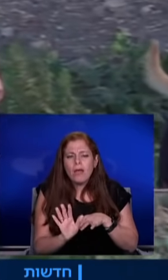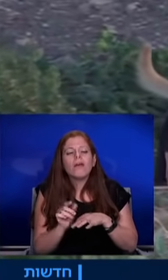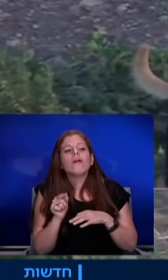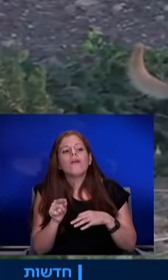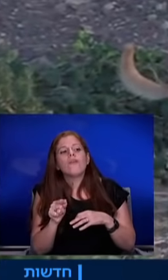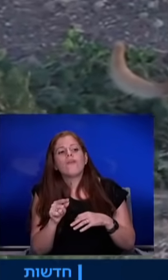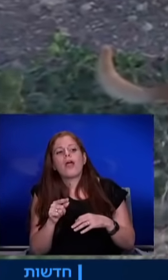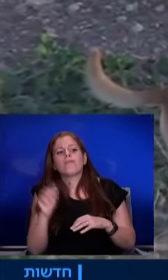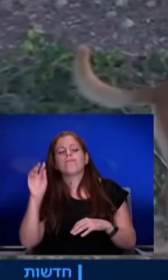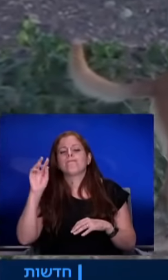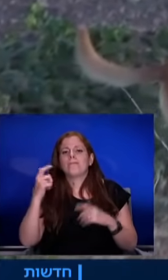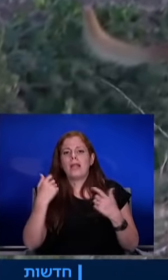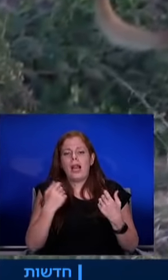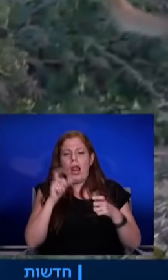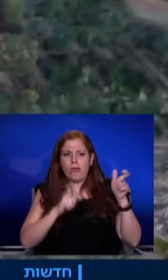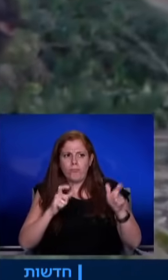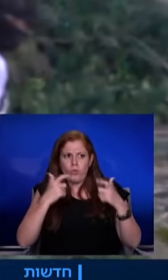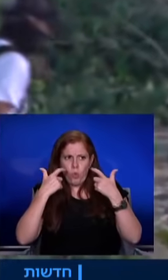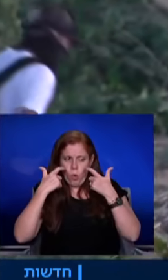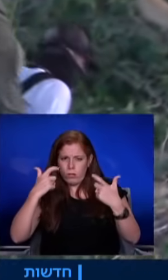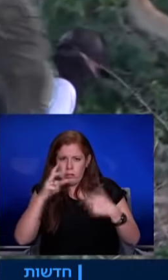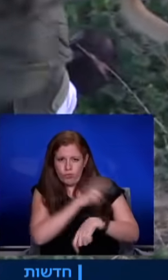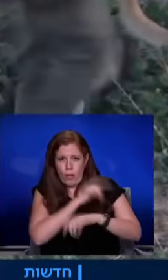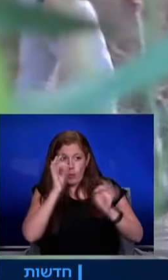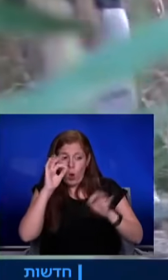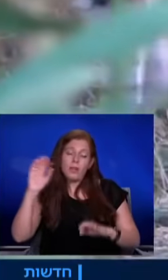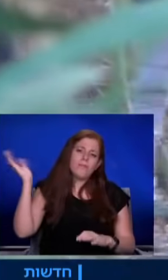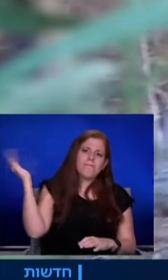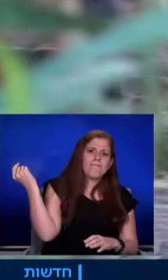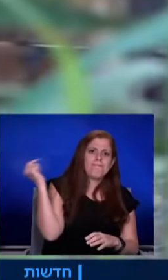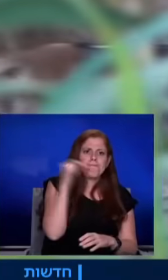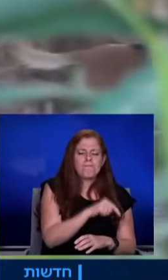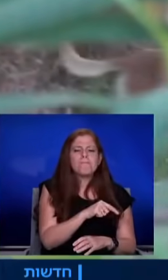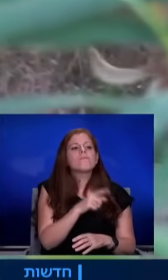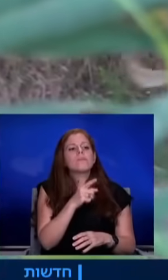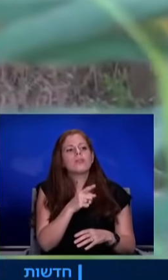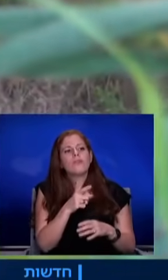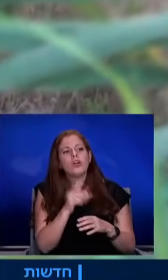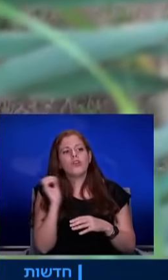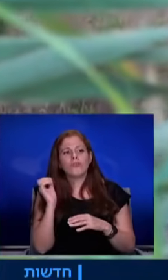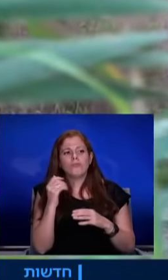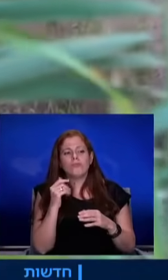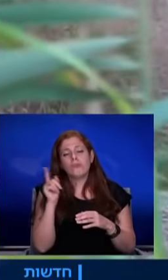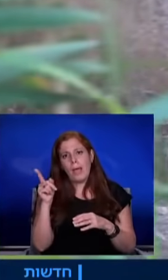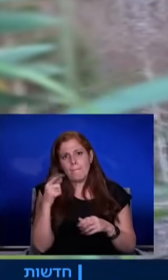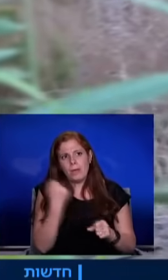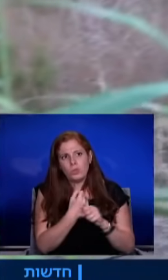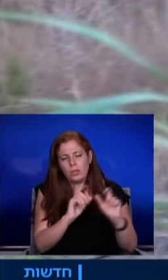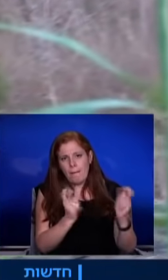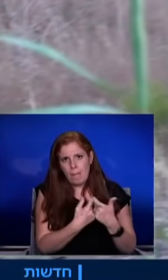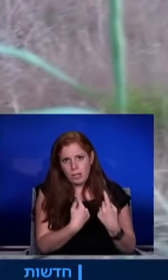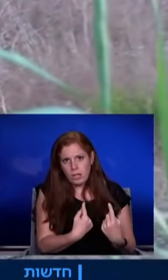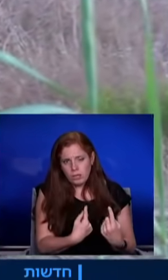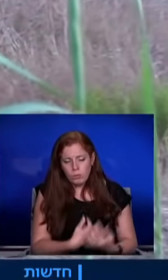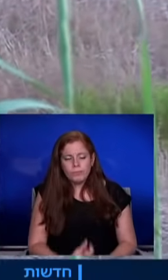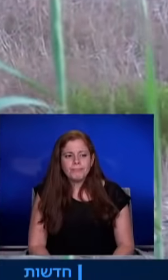וקראו לכוחות שיבטחו אותם, כוחות משטרה מיוחדים שיבטחו אותם ושלחו אותם קדימה לבצע את המעצר